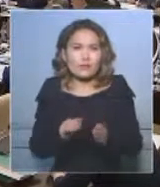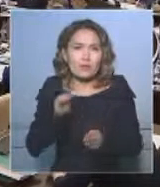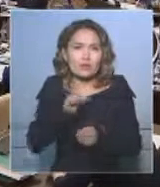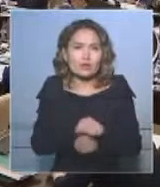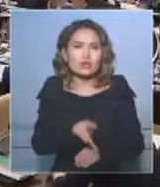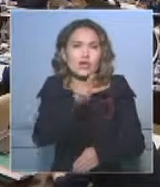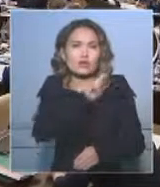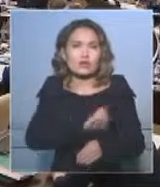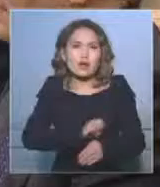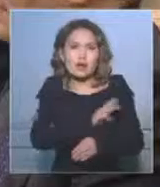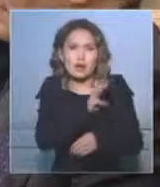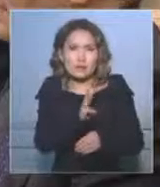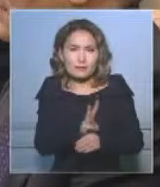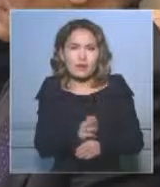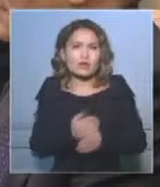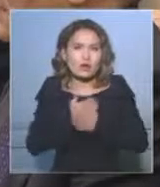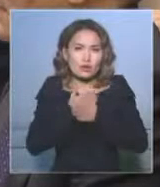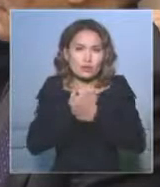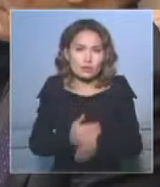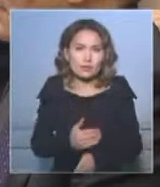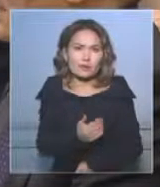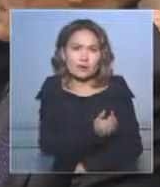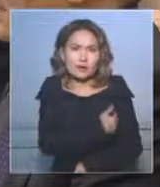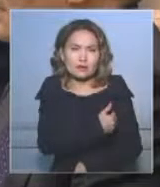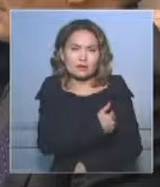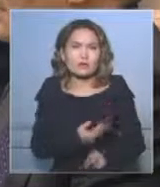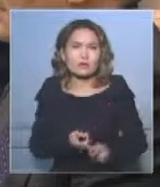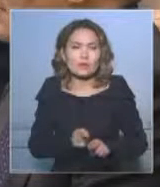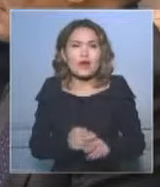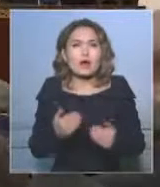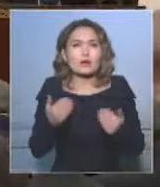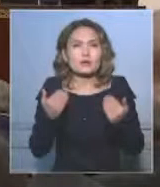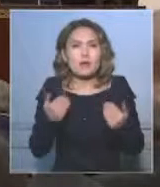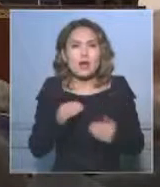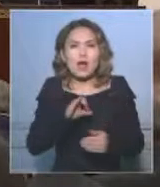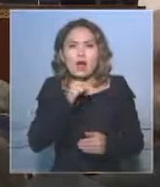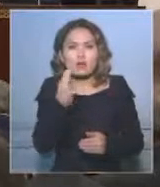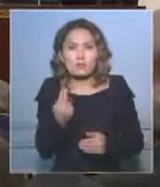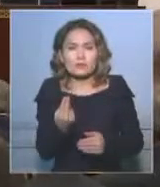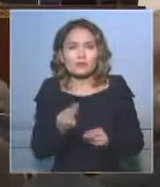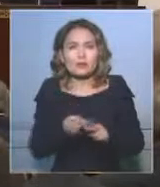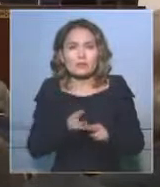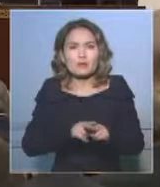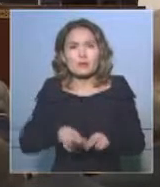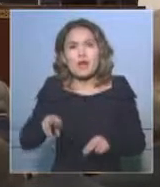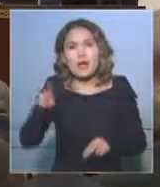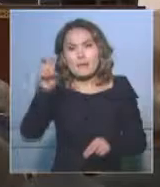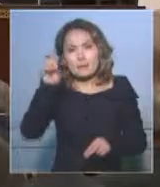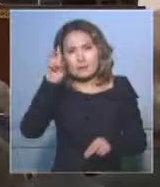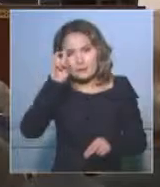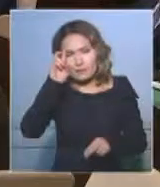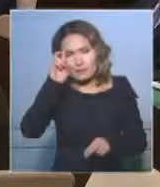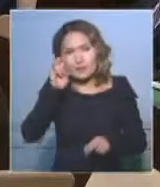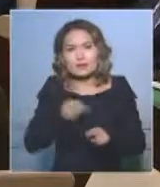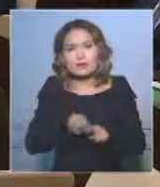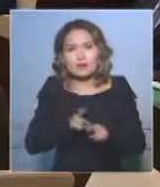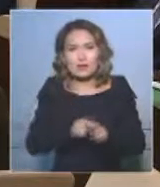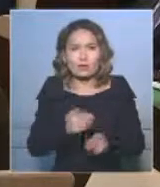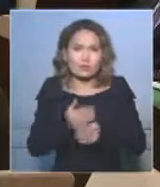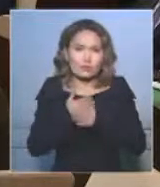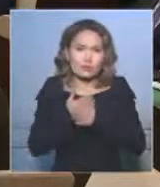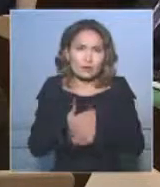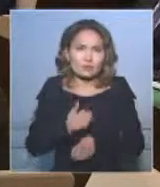жұмыспен қамтығандар емес, жұмыссыздар санатына жатқызылады. Мұнымен қоса, бұдан былай өзі пайдалану үшін өнім шығаратындар да әлеуметтік